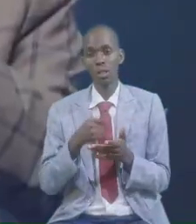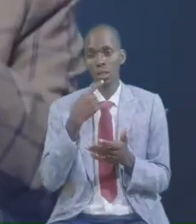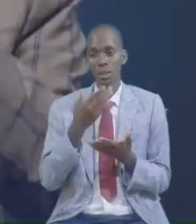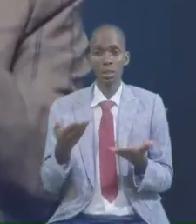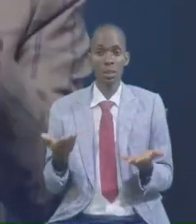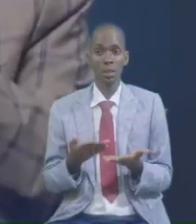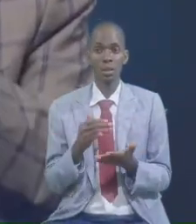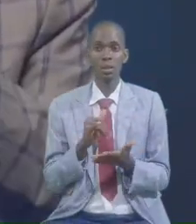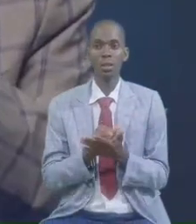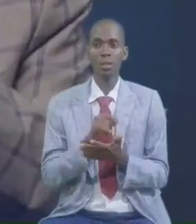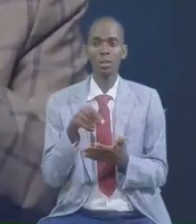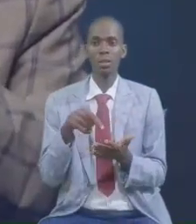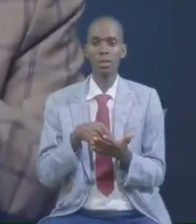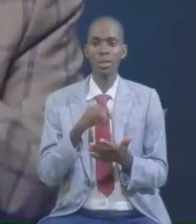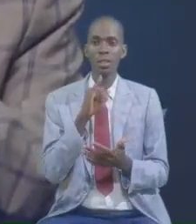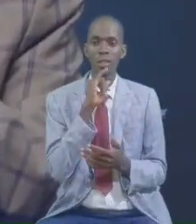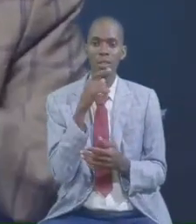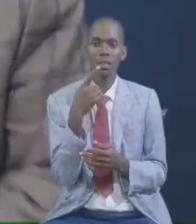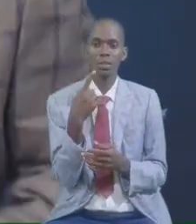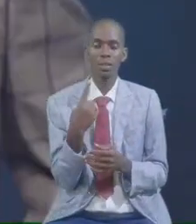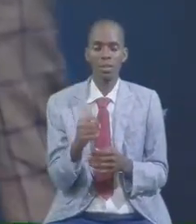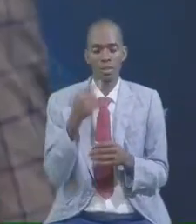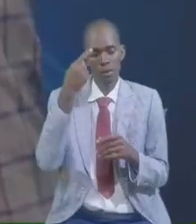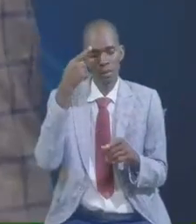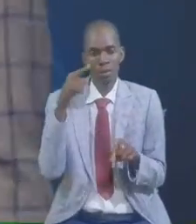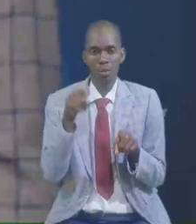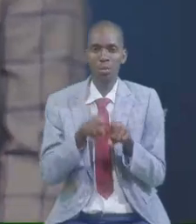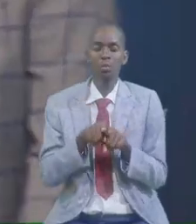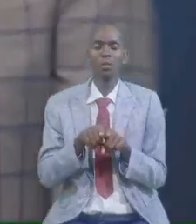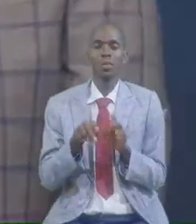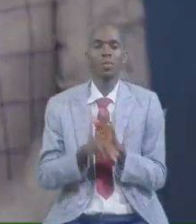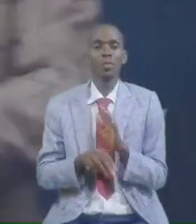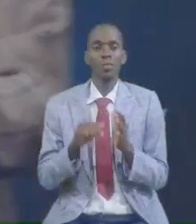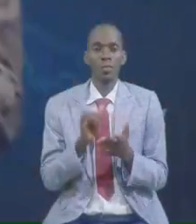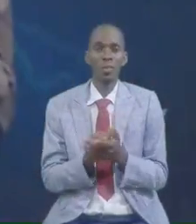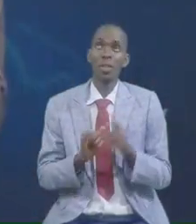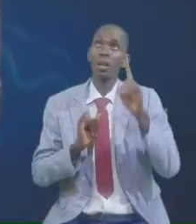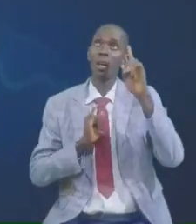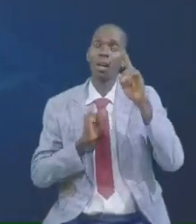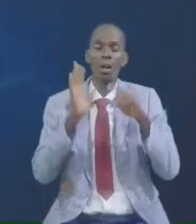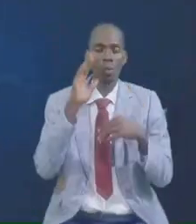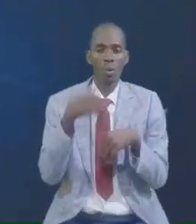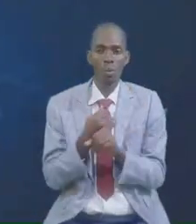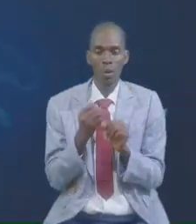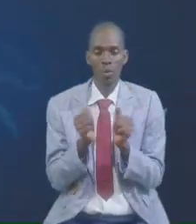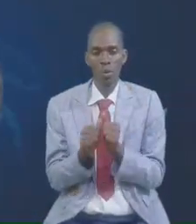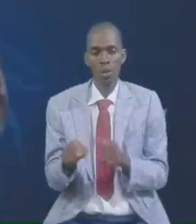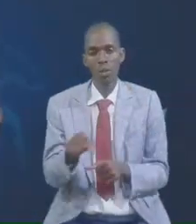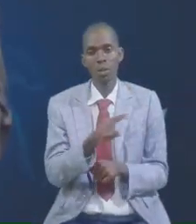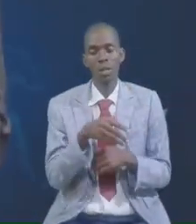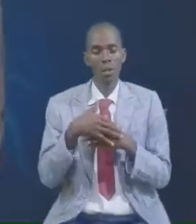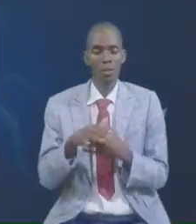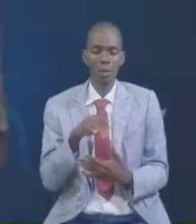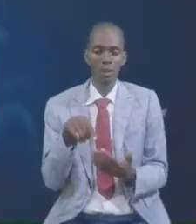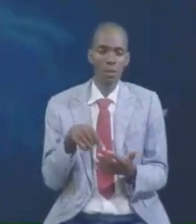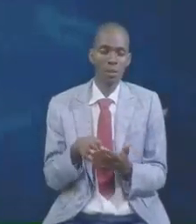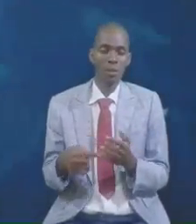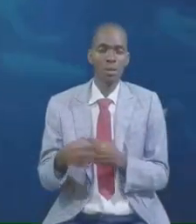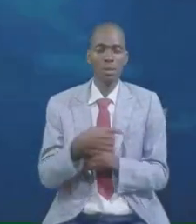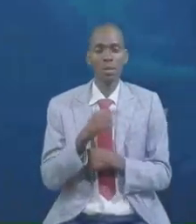dit, voici l'alliance que je ferai avec eux. Après ces jours-là, dit